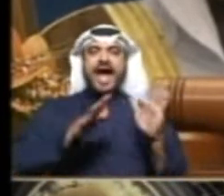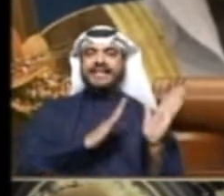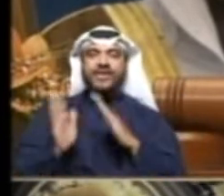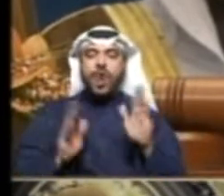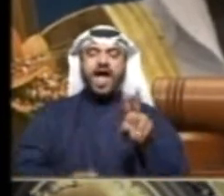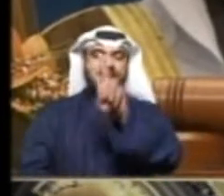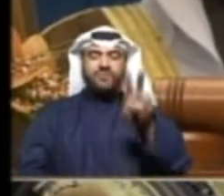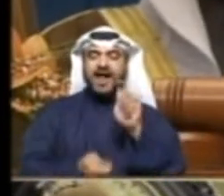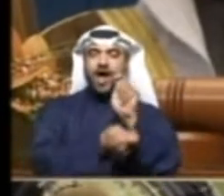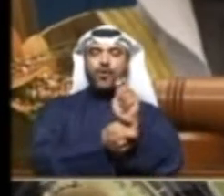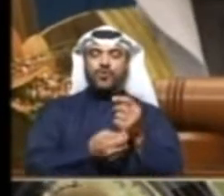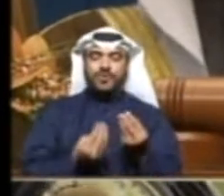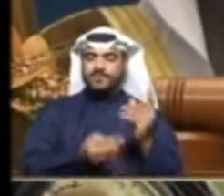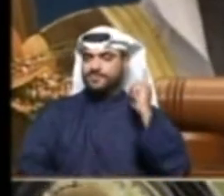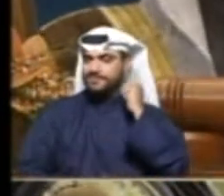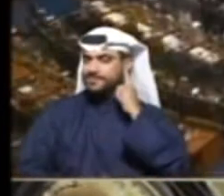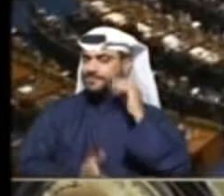كقروض